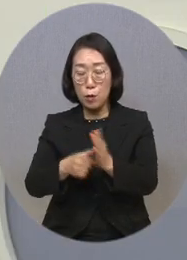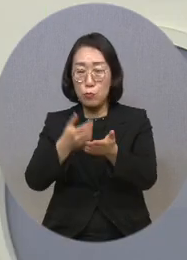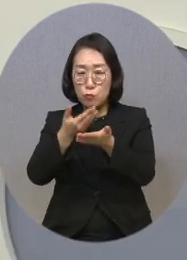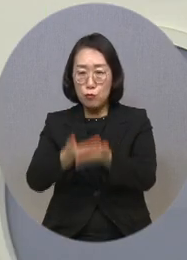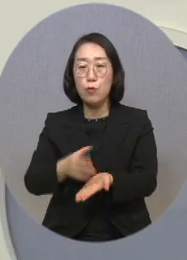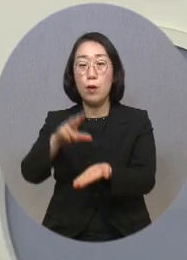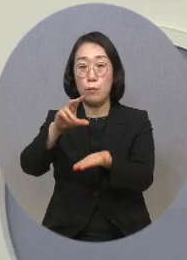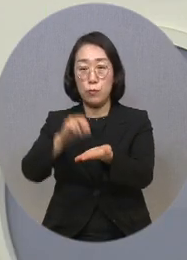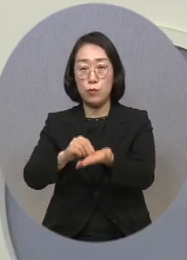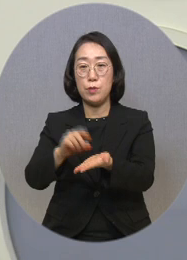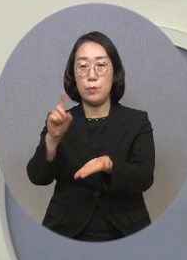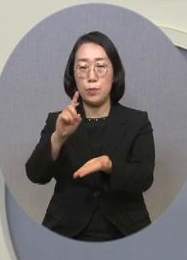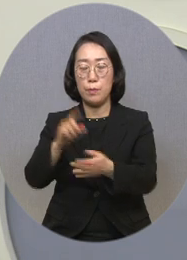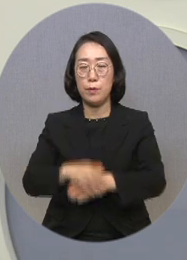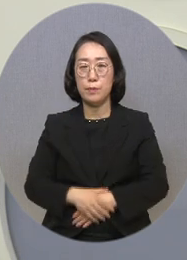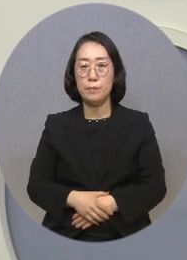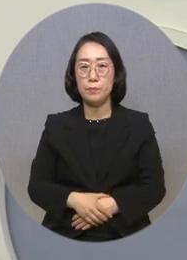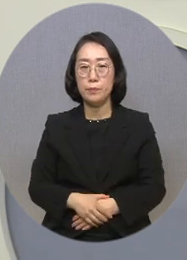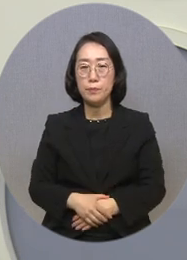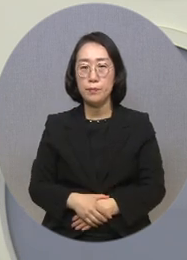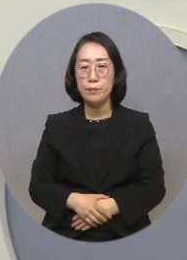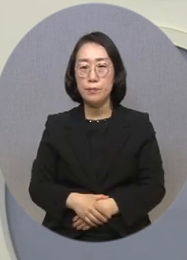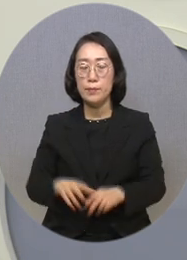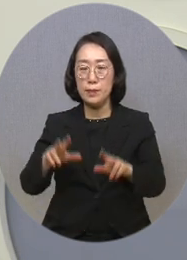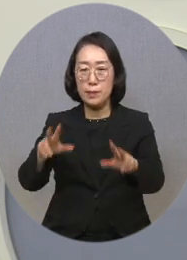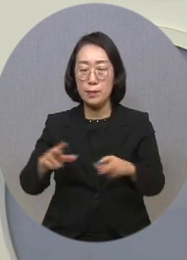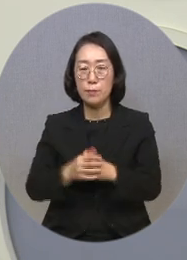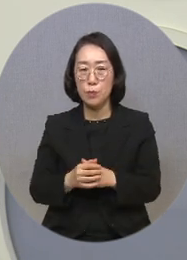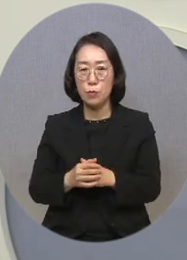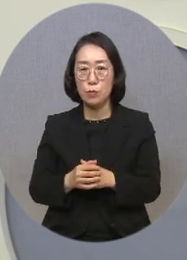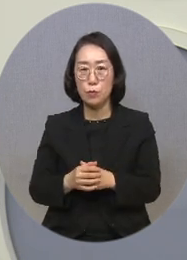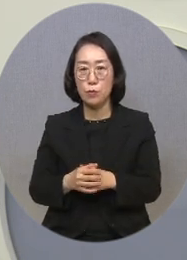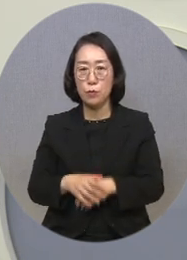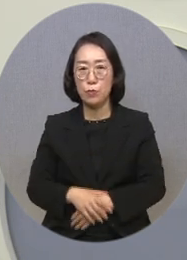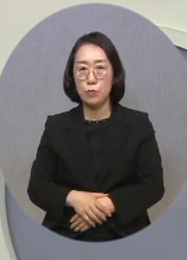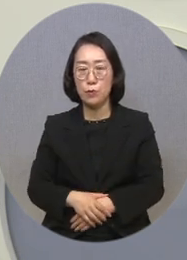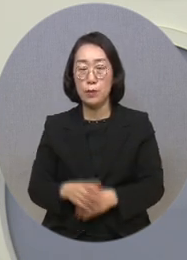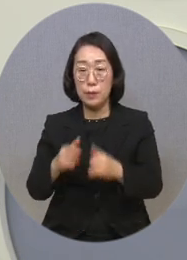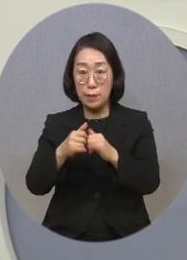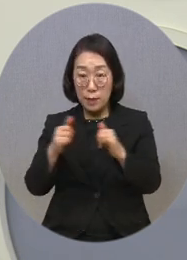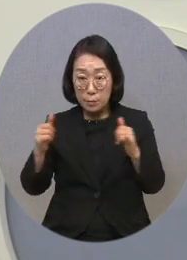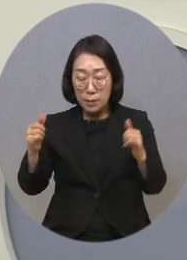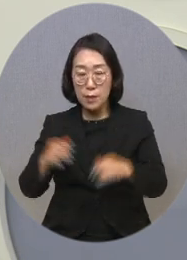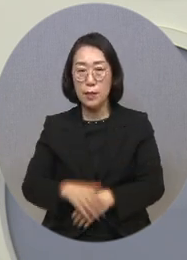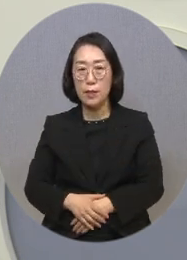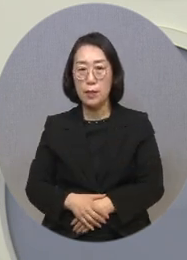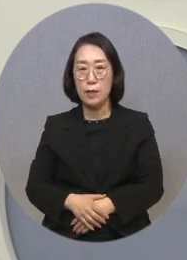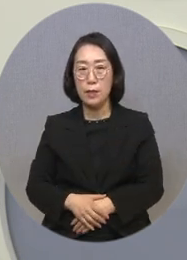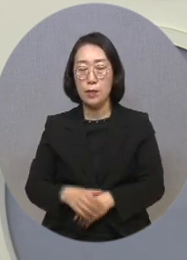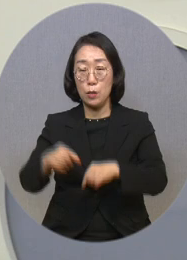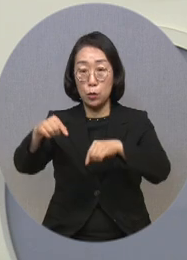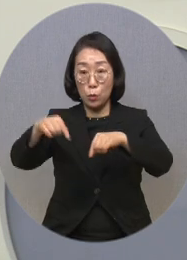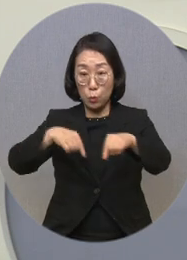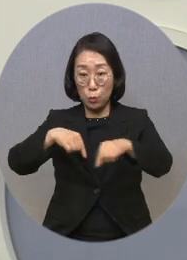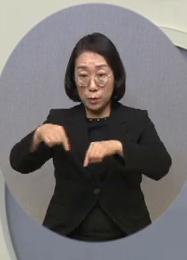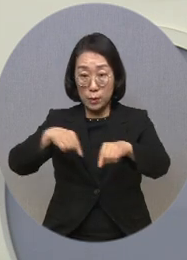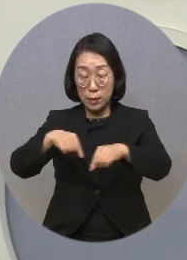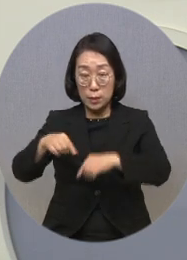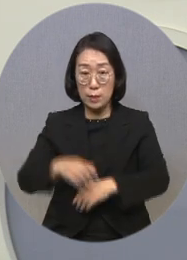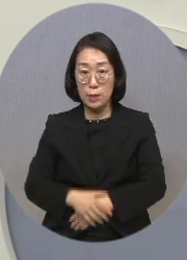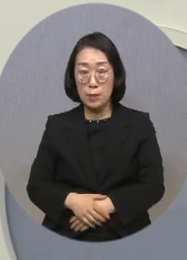지금 현재로서도 뭐 정권 교체 아니에요 무조건 네. 무조건 무조건적인 네.